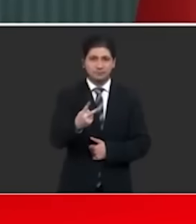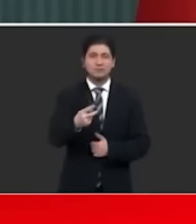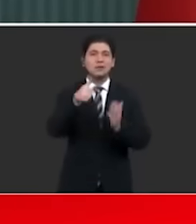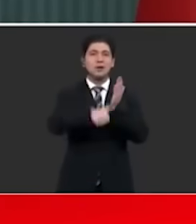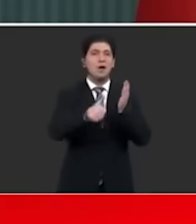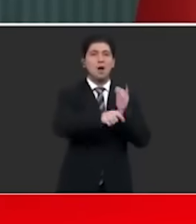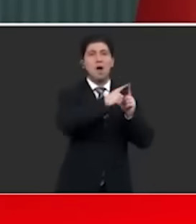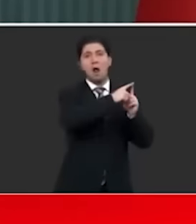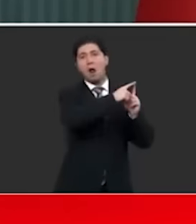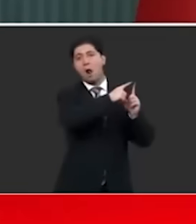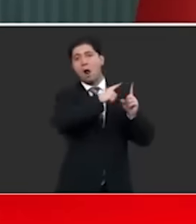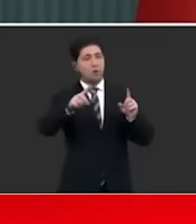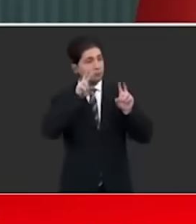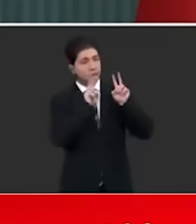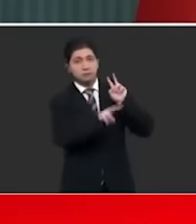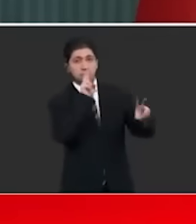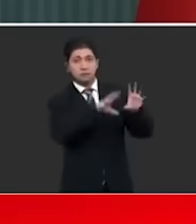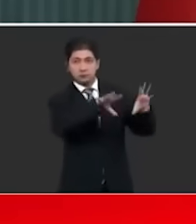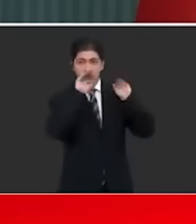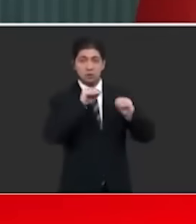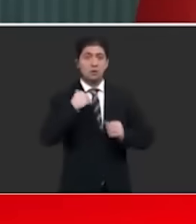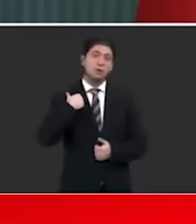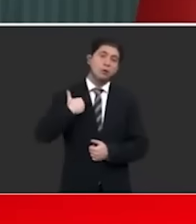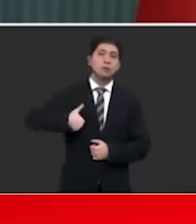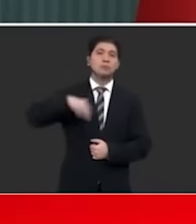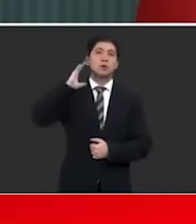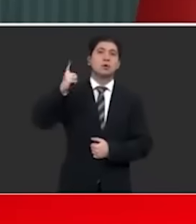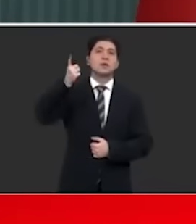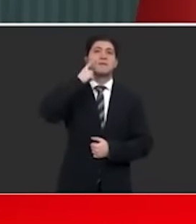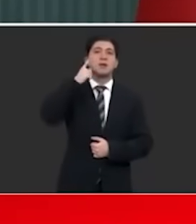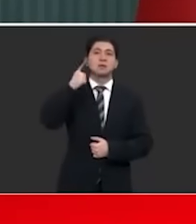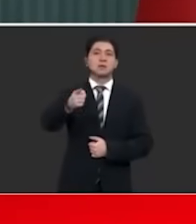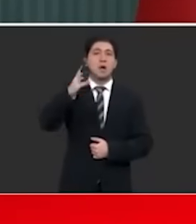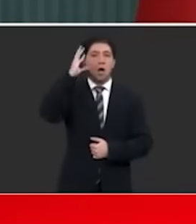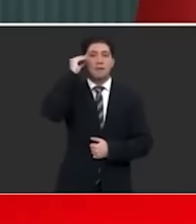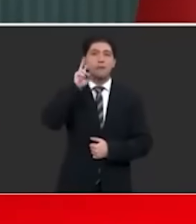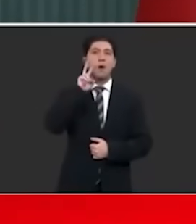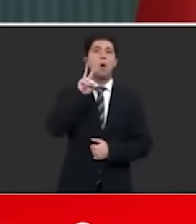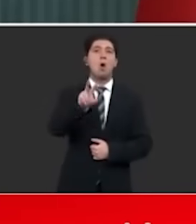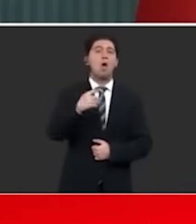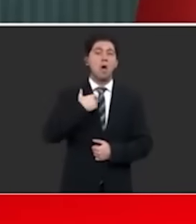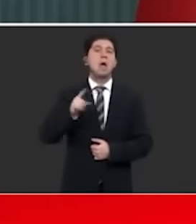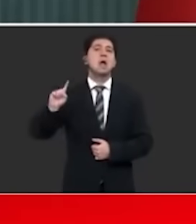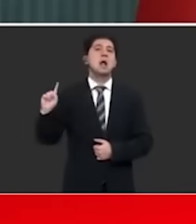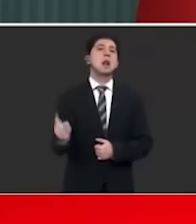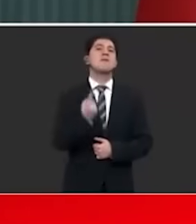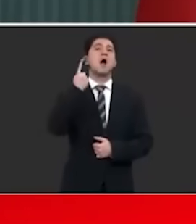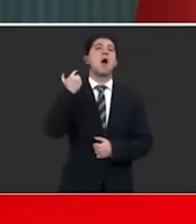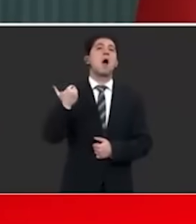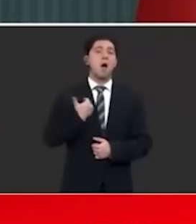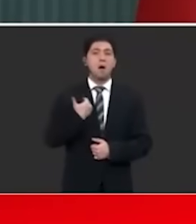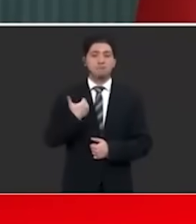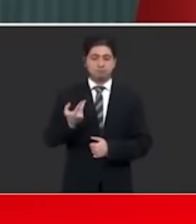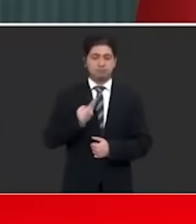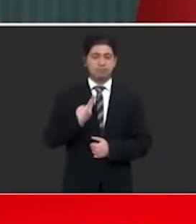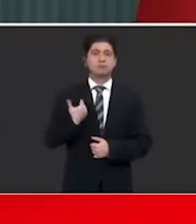tarihten tevarüs ettiği Kerim Devlet vasfına tam manasıyla ilk kez bizim